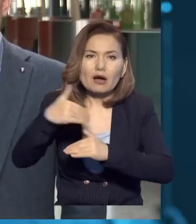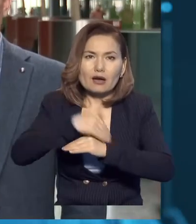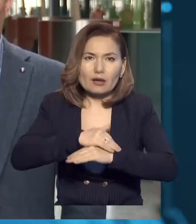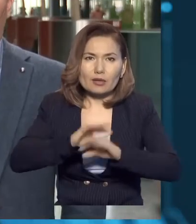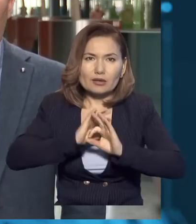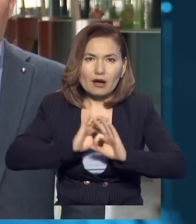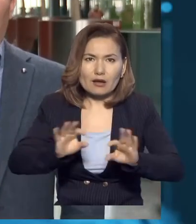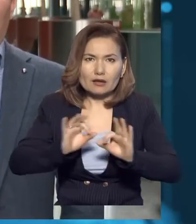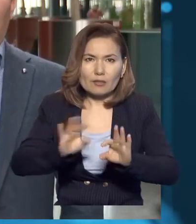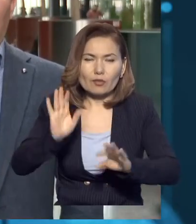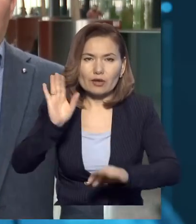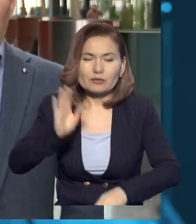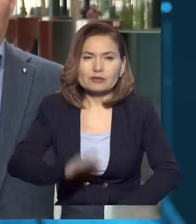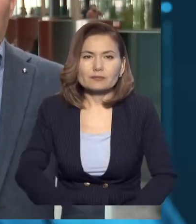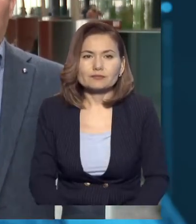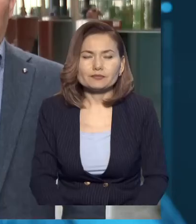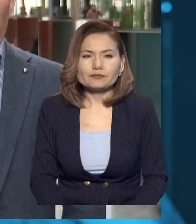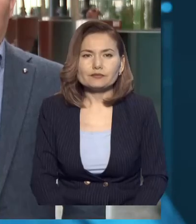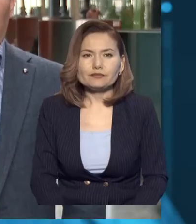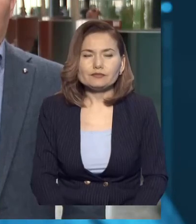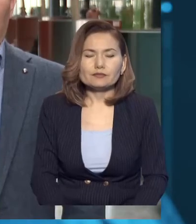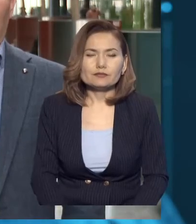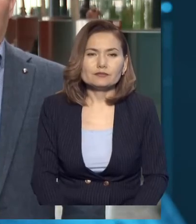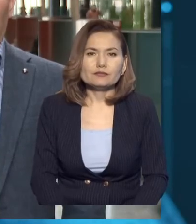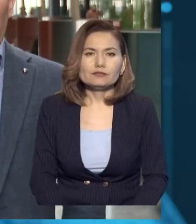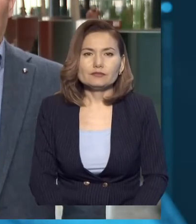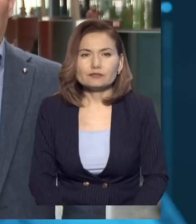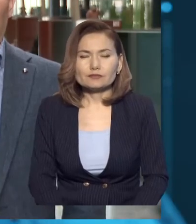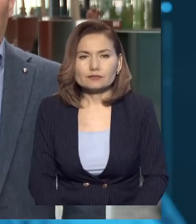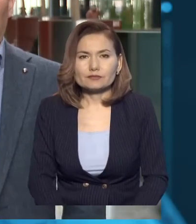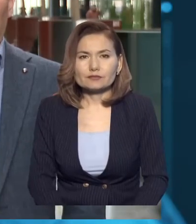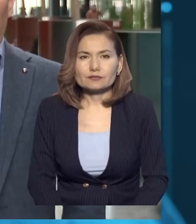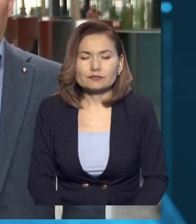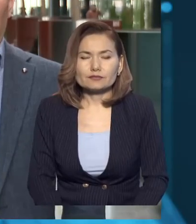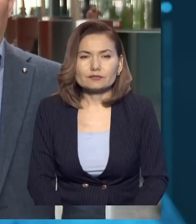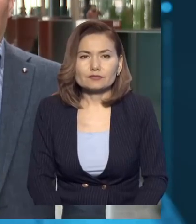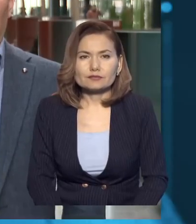Ақерке, сөз кезегі өзіңізде. Рахмет, бізбен тікелей байланысты болған әріптесім Дарын Сағитов.